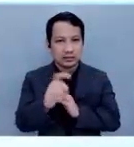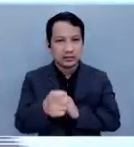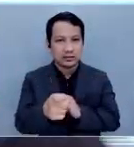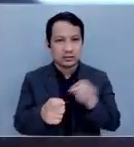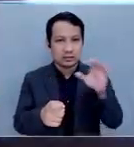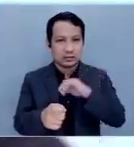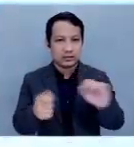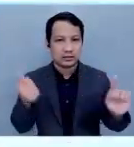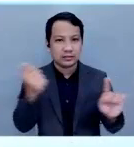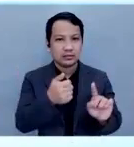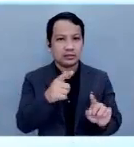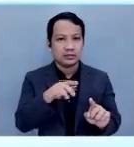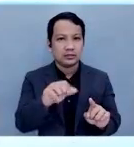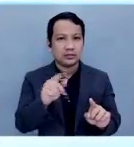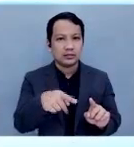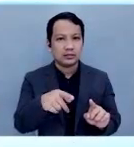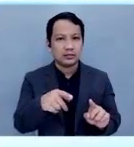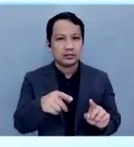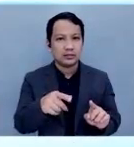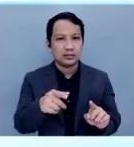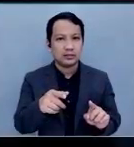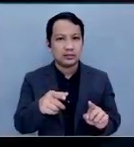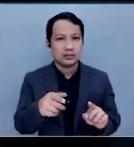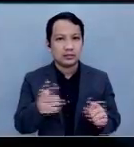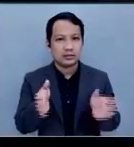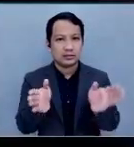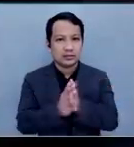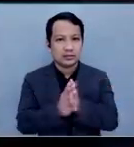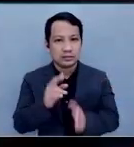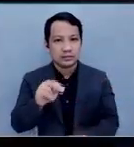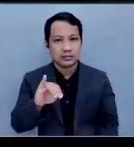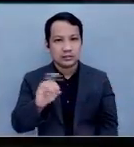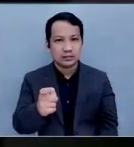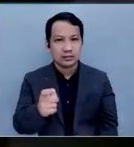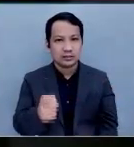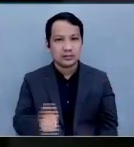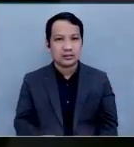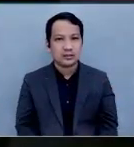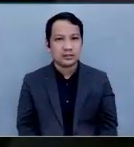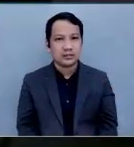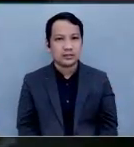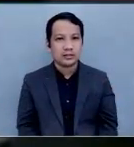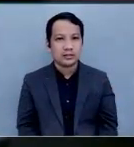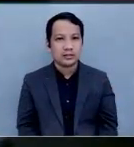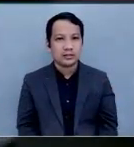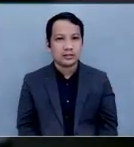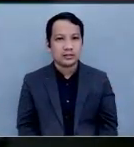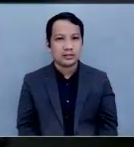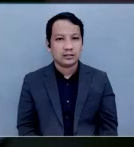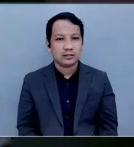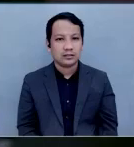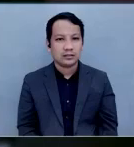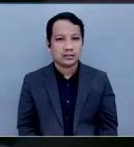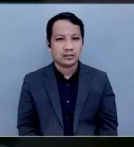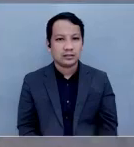ni Apollo si Eros. May huling-hiling naman si Nix kay Apollo. Si Eros.